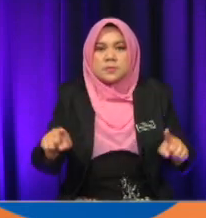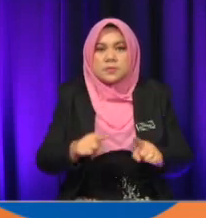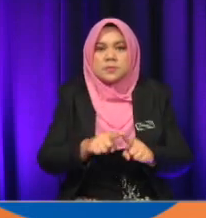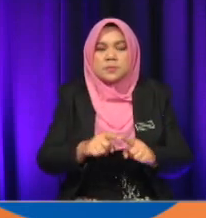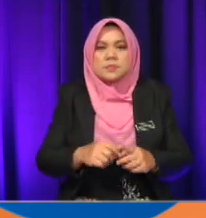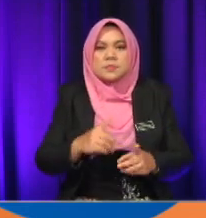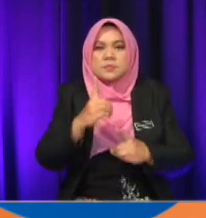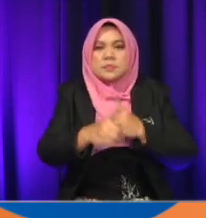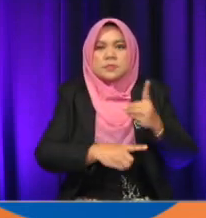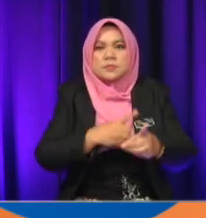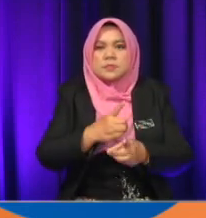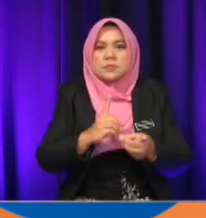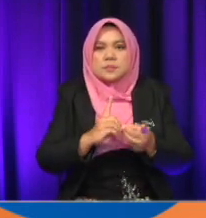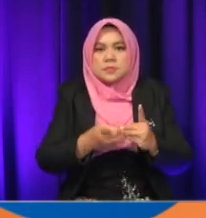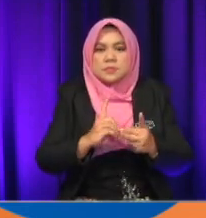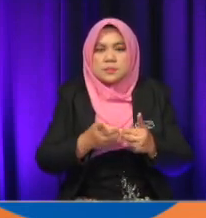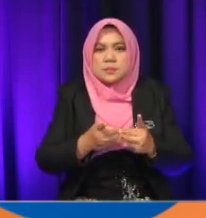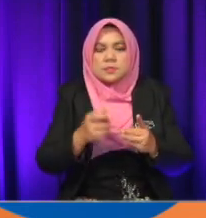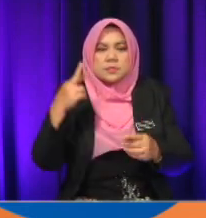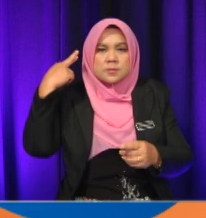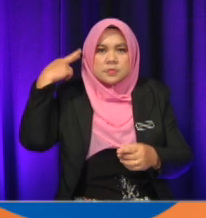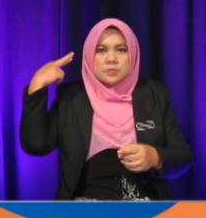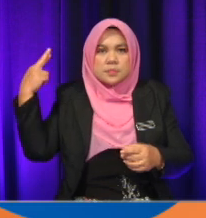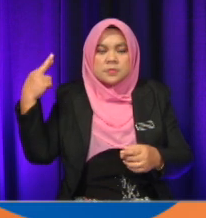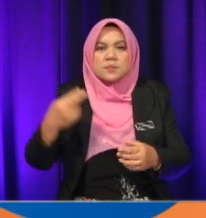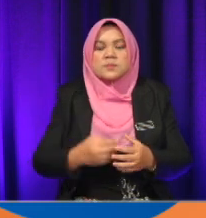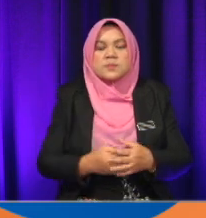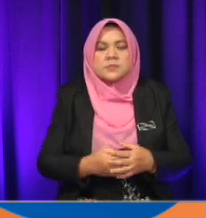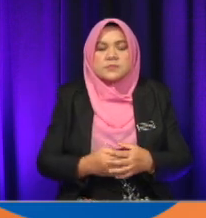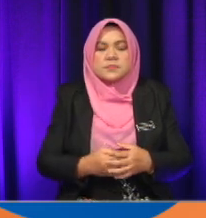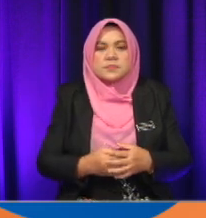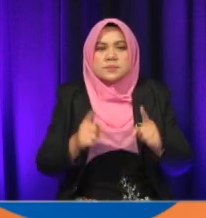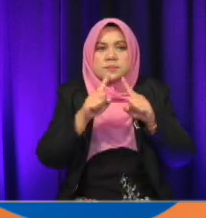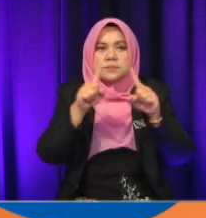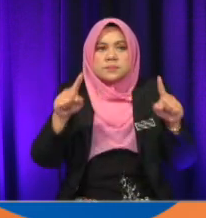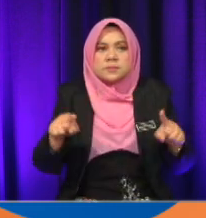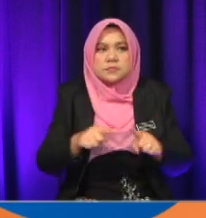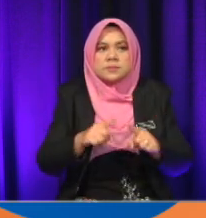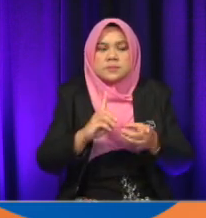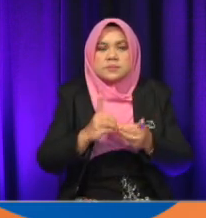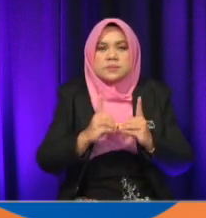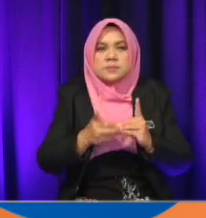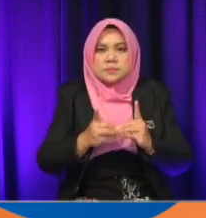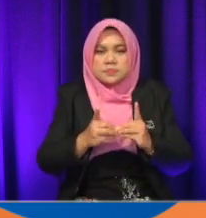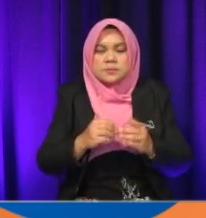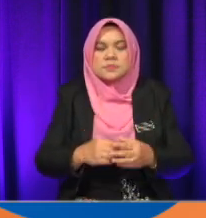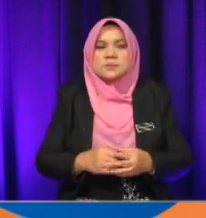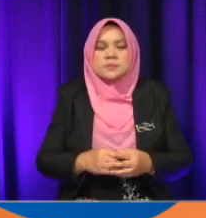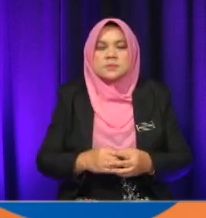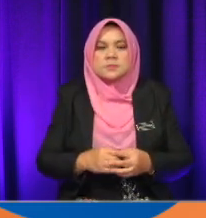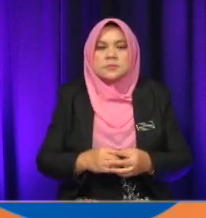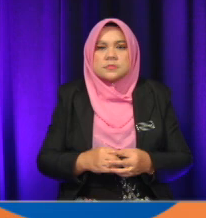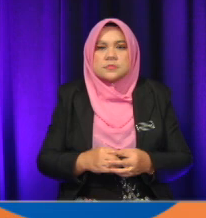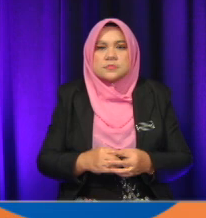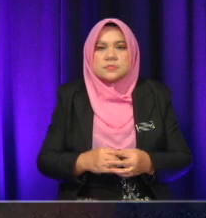radio. Kita berhenti kat traffic light. Ada paparan-papan digital tu kan. Yang bergerak di skrin tu papan digital lah